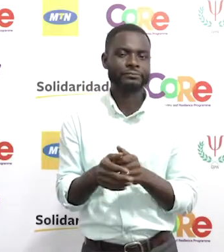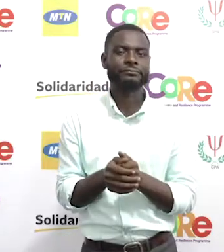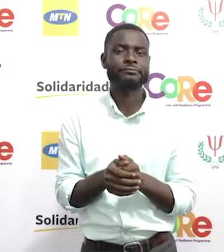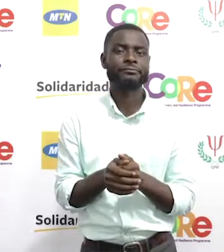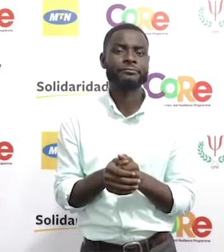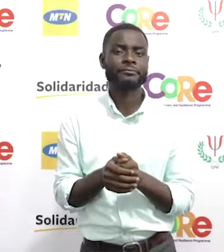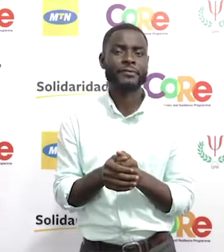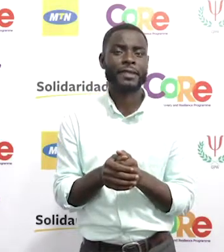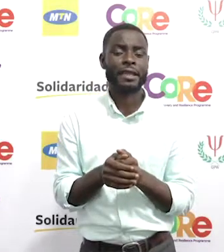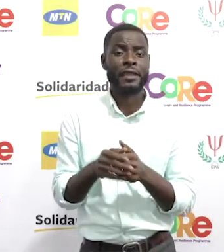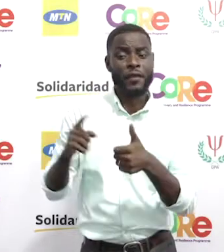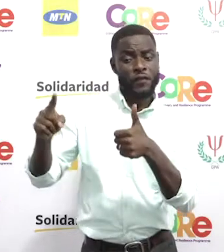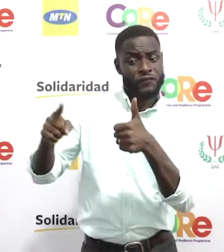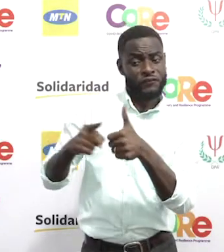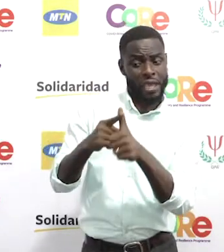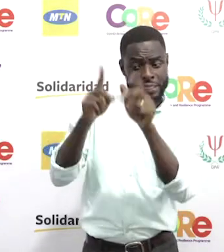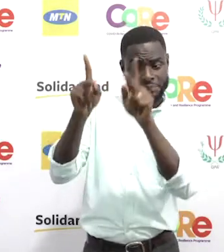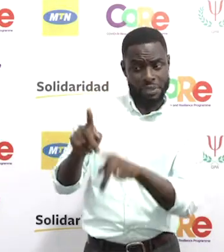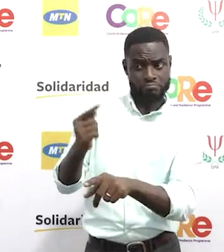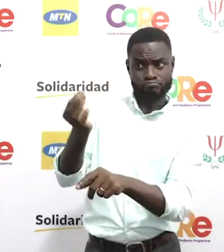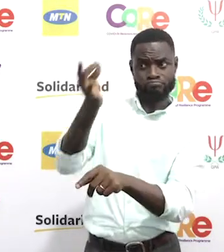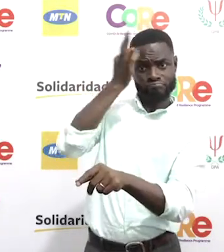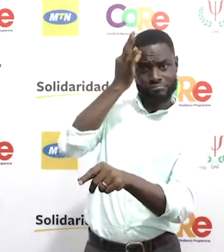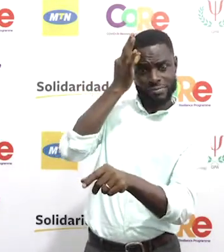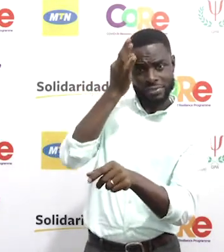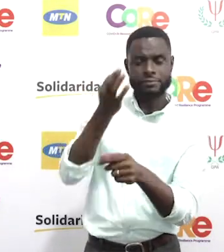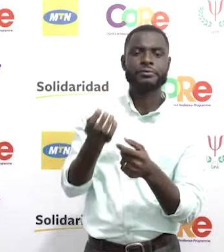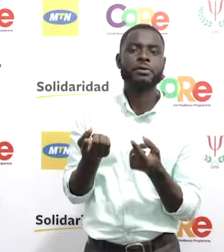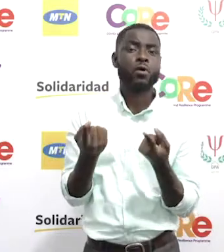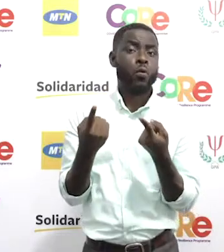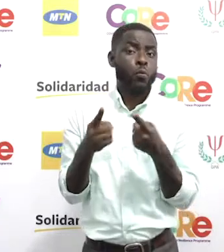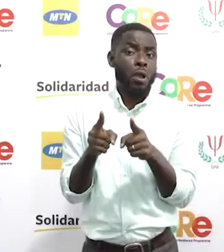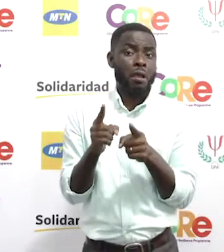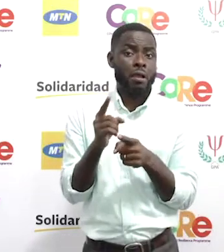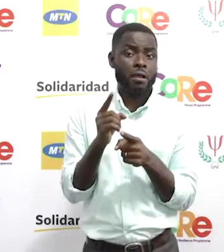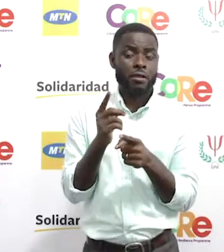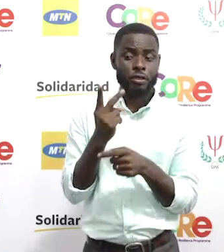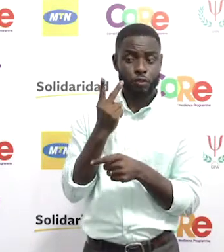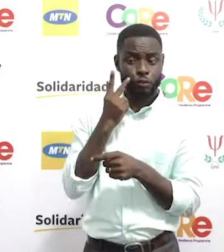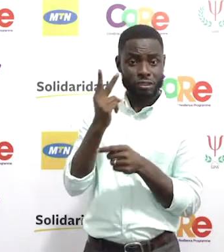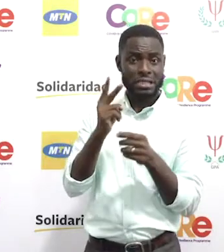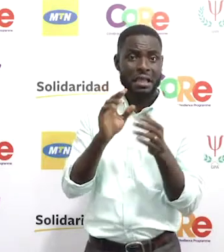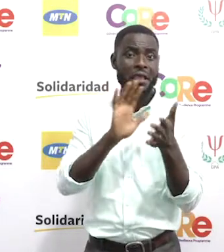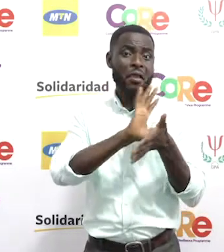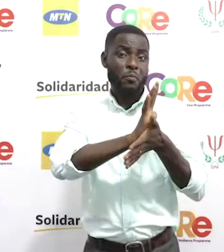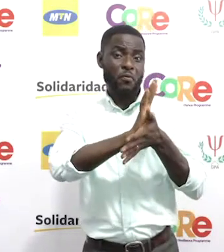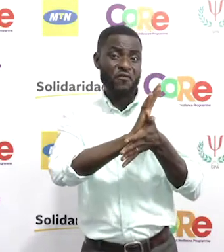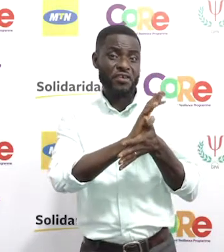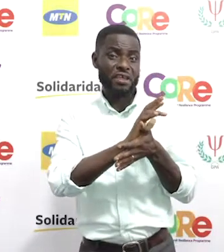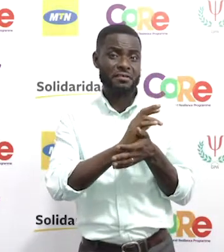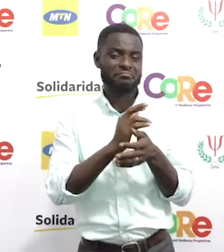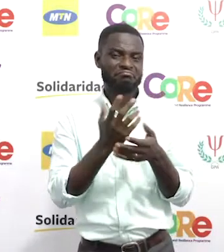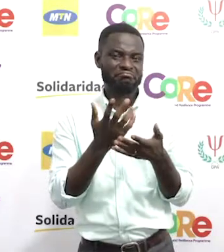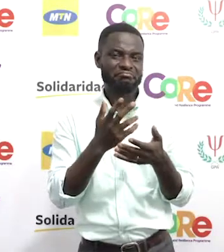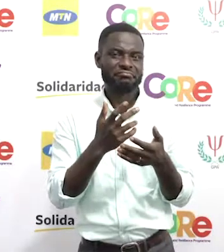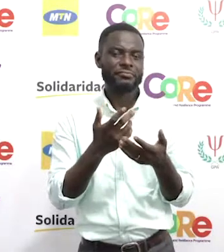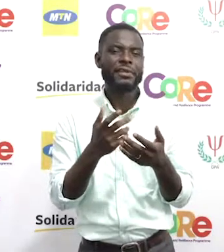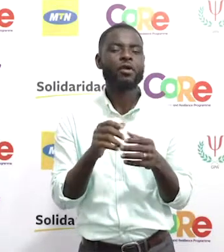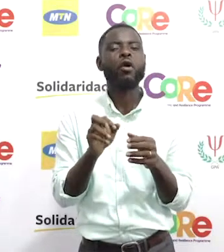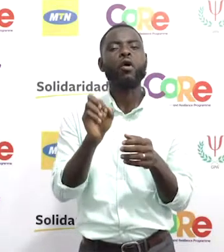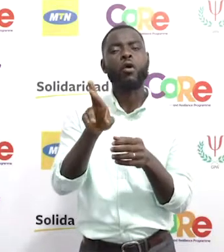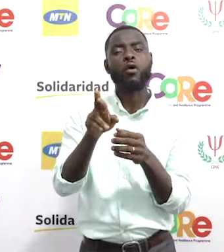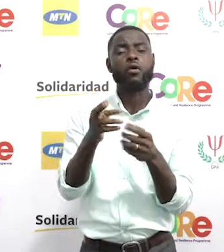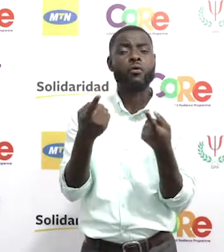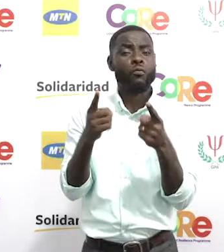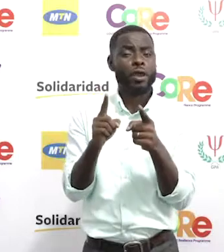Le eke klonjon, keji o nasun mo, siniko, ni ajie. Lo keji o tokbe